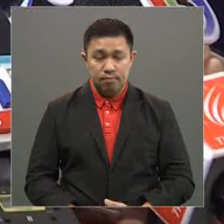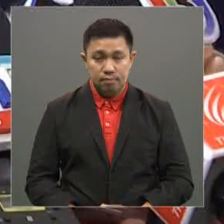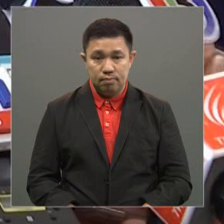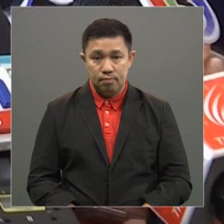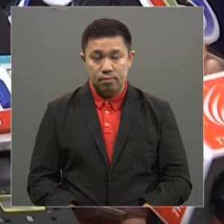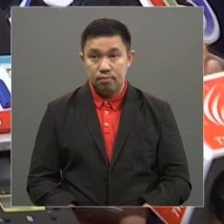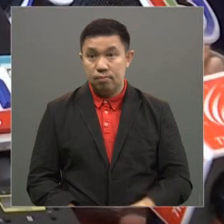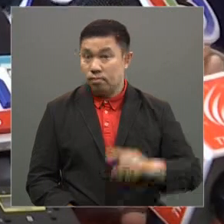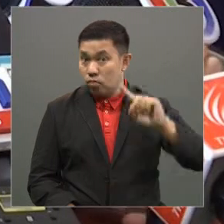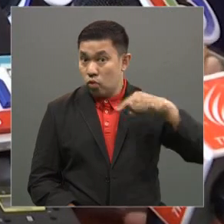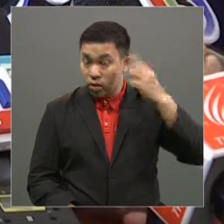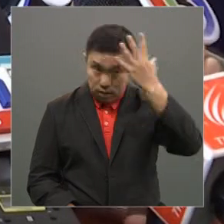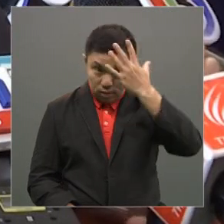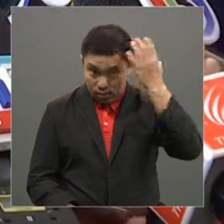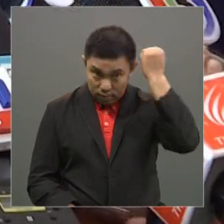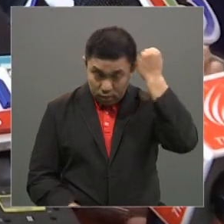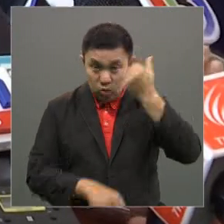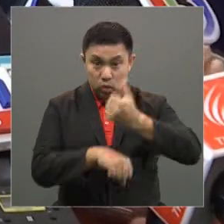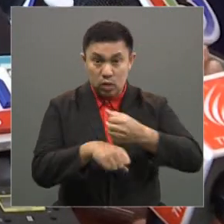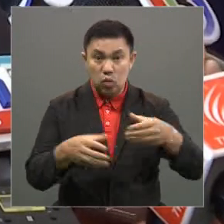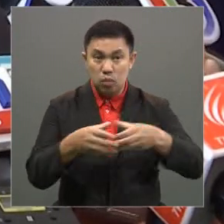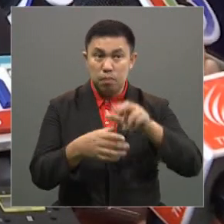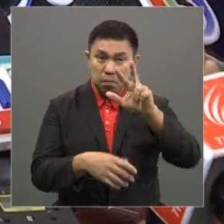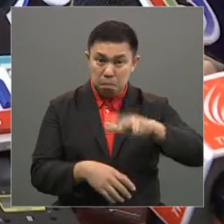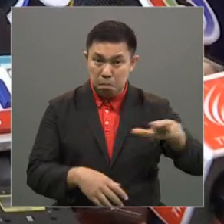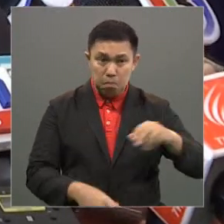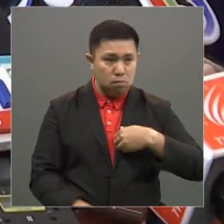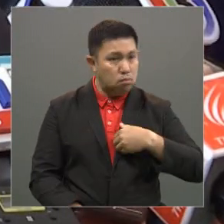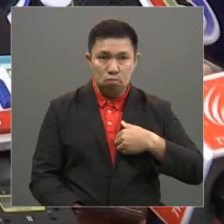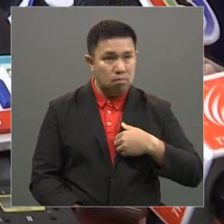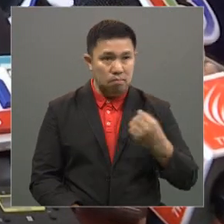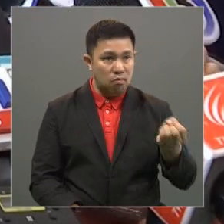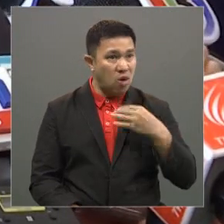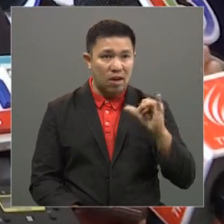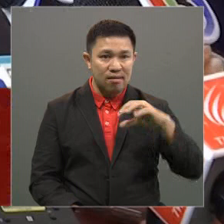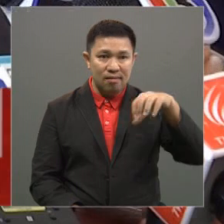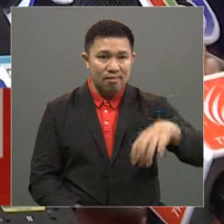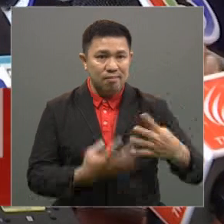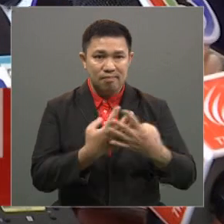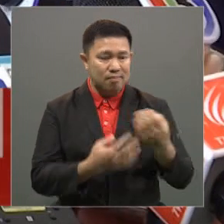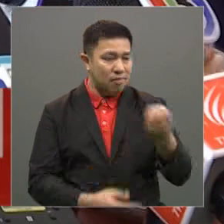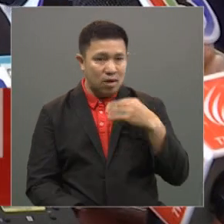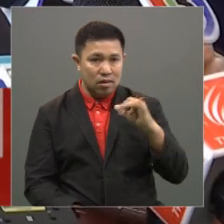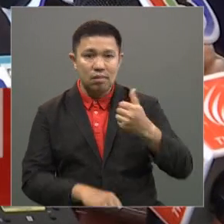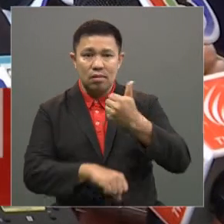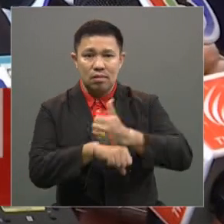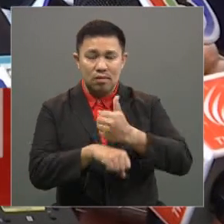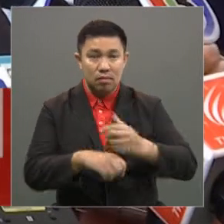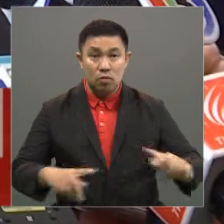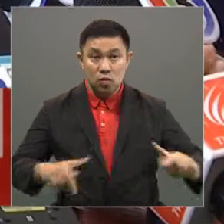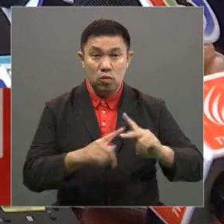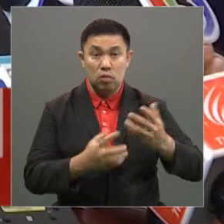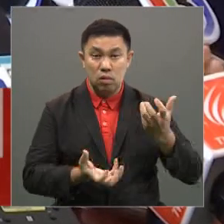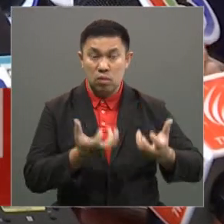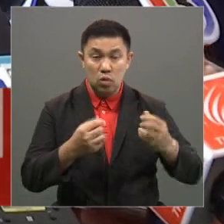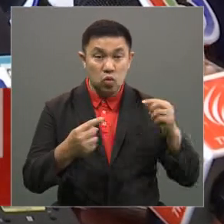ด้านนางสาวแพทองธารชินวัตรหัวหน้าพรรคเพื่อไทยนะบอกว่าก็ยังไม่ได้รับการประสานจากกรมราชทัณฑ์และรัฐมนตรีว่าการกระทรวงยุติธรรมเรื่